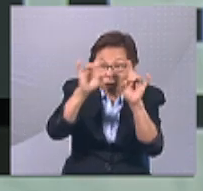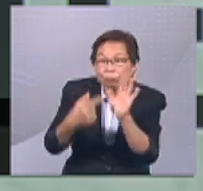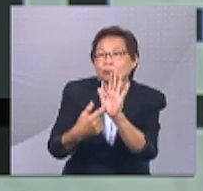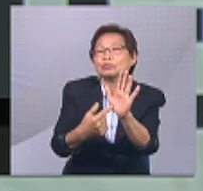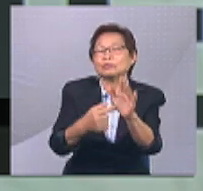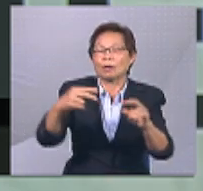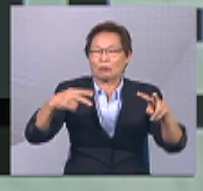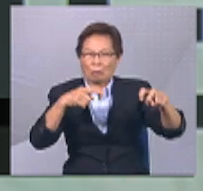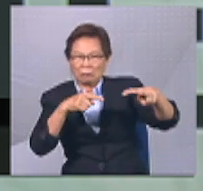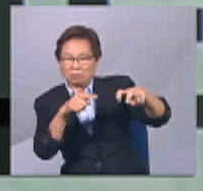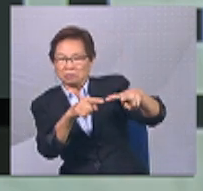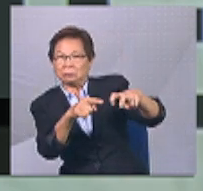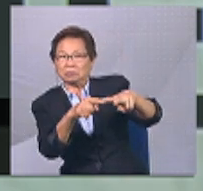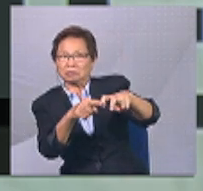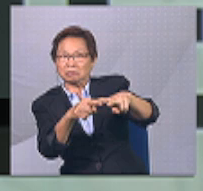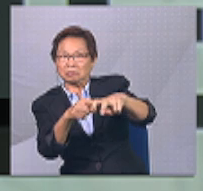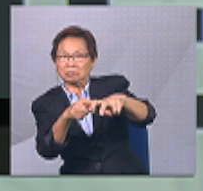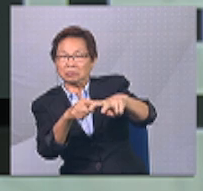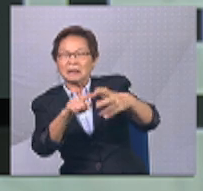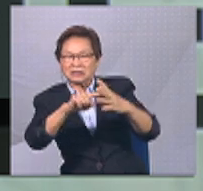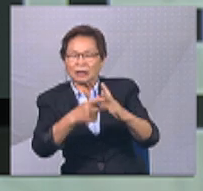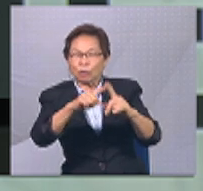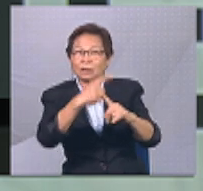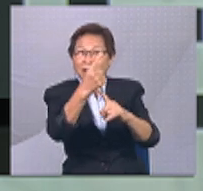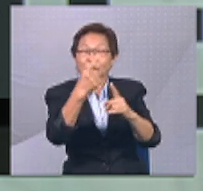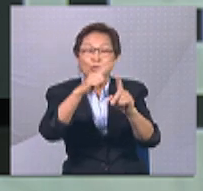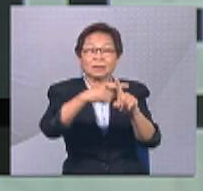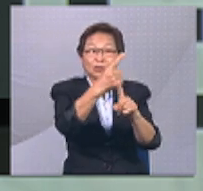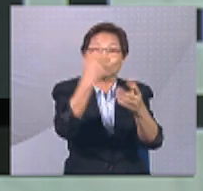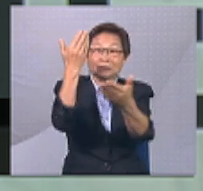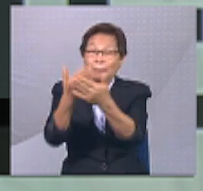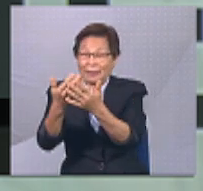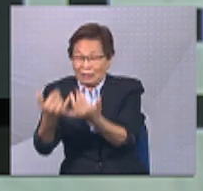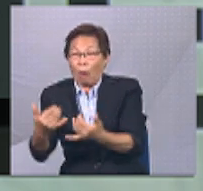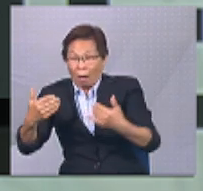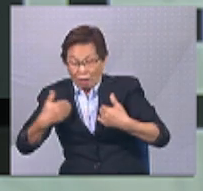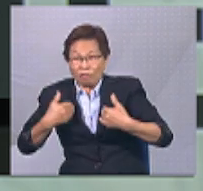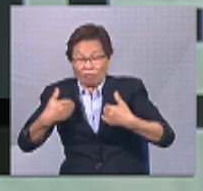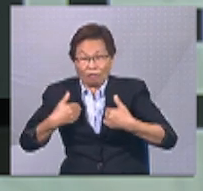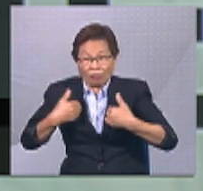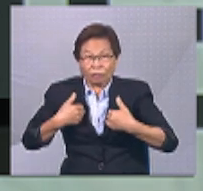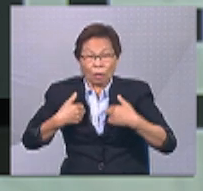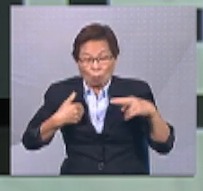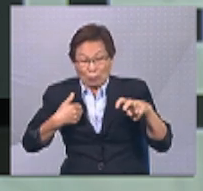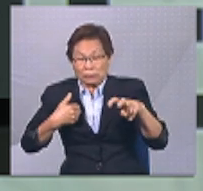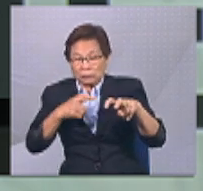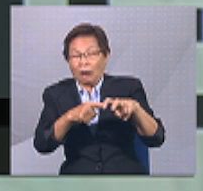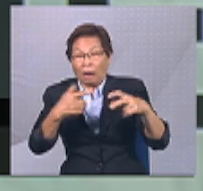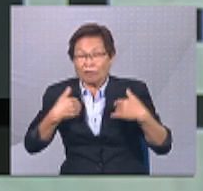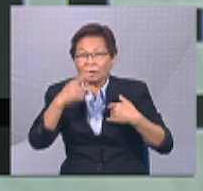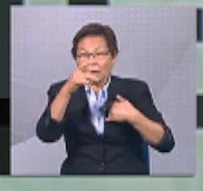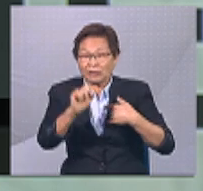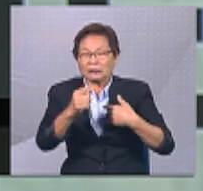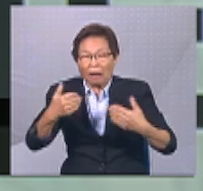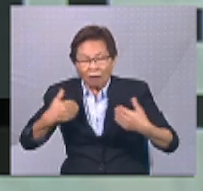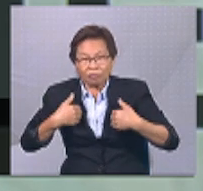virus tersebut dalam surveillance kita dari sejak Januari sampai sekarang memang ada kes-kes yang